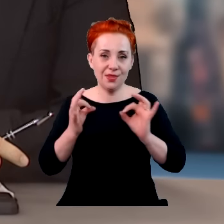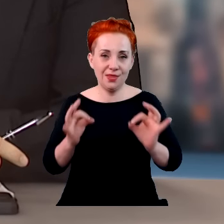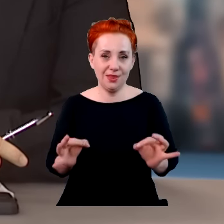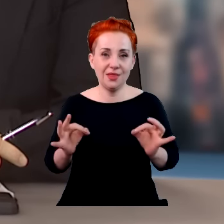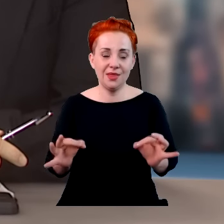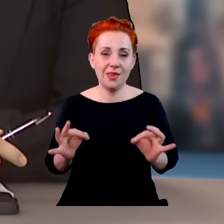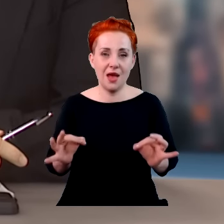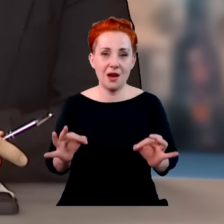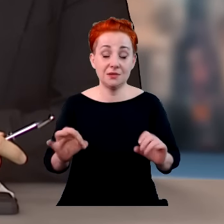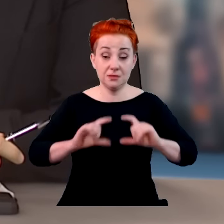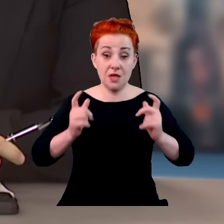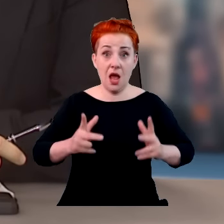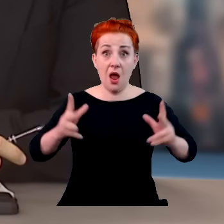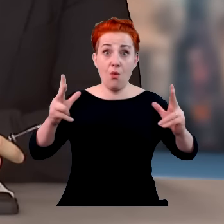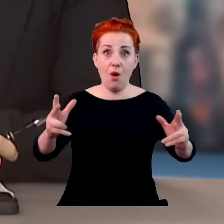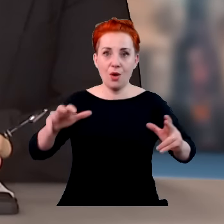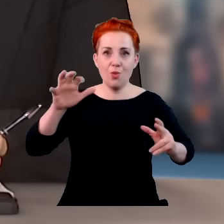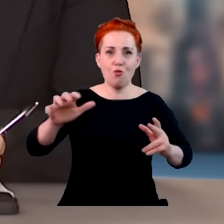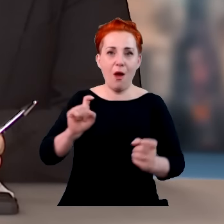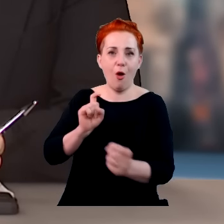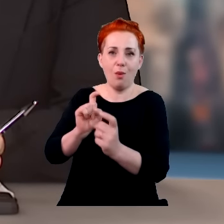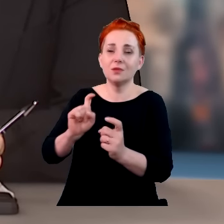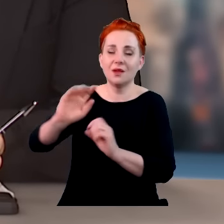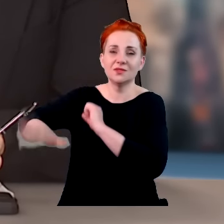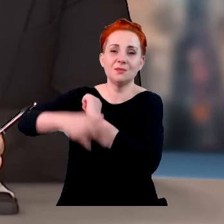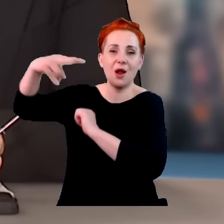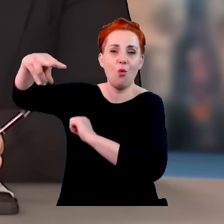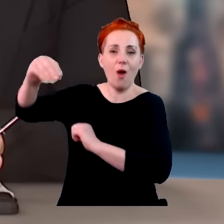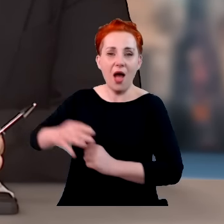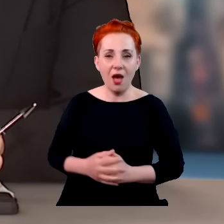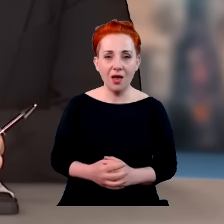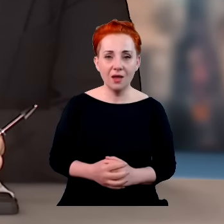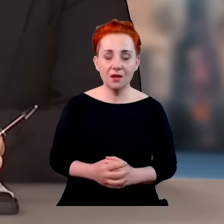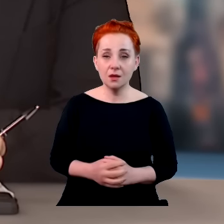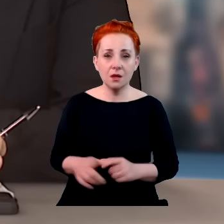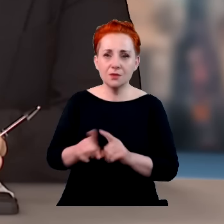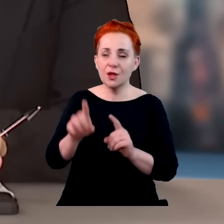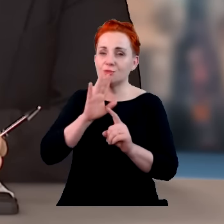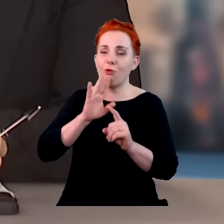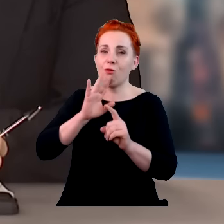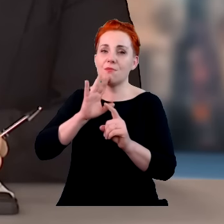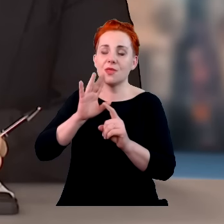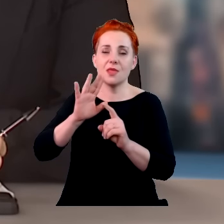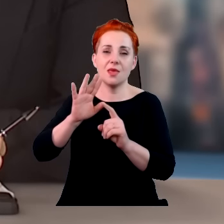przez cały okres bycia w opozycji ze strony Unii Europejskiej, takiej wręcz prowadzenia wojny hybrydowej na rzecz